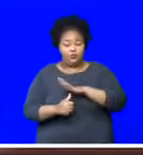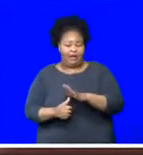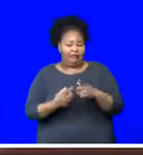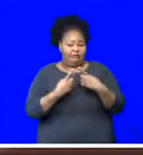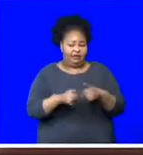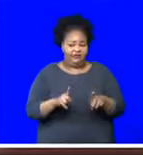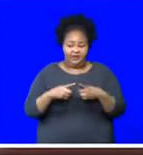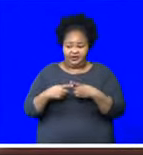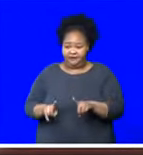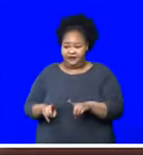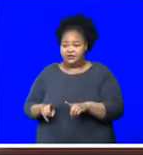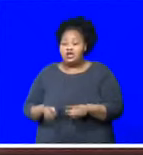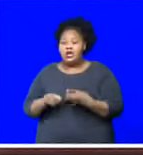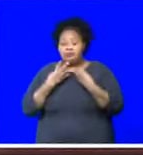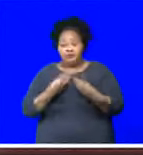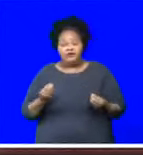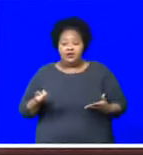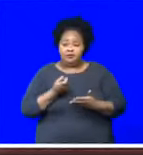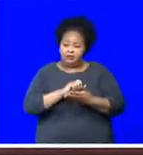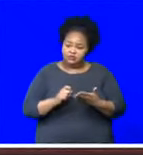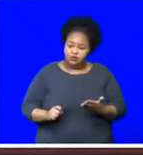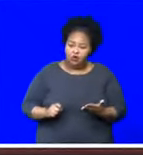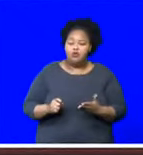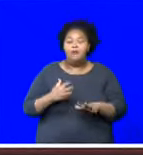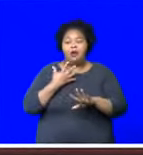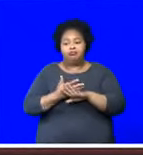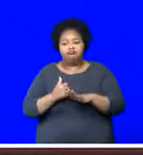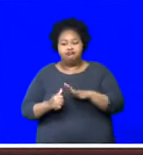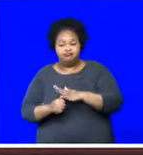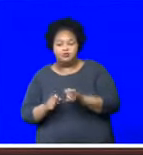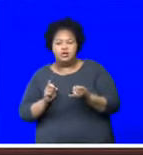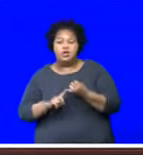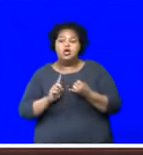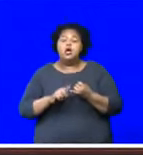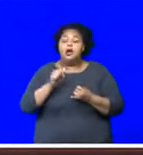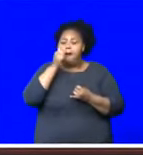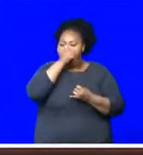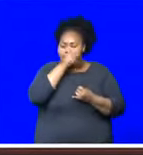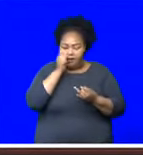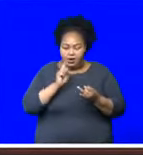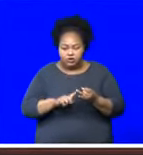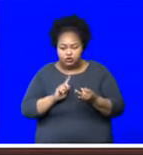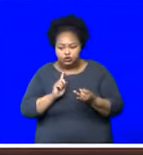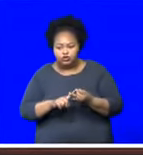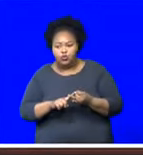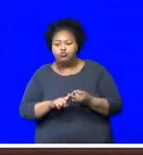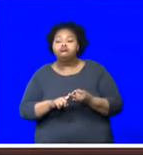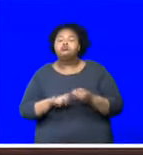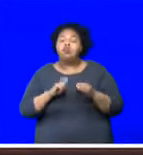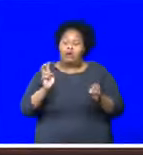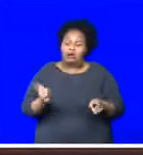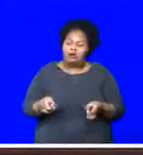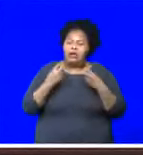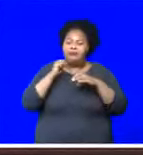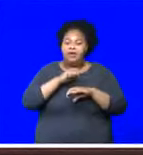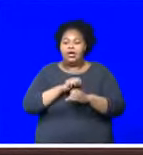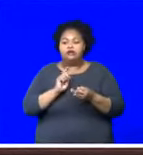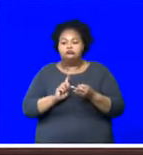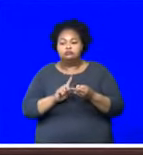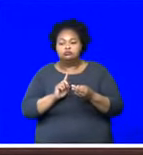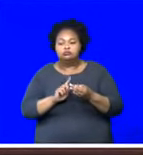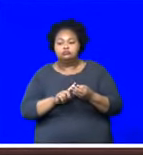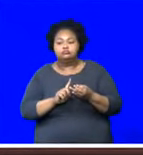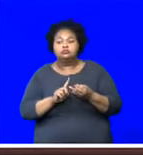ngetindlela letehlukene. Singahlukubeteka ngelicansi, singahlukubeteka ngakwamoya nalokunye kuhlukubeteka nje.